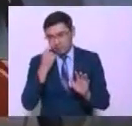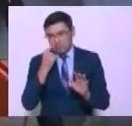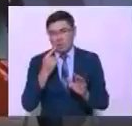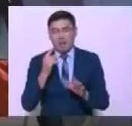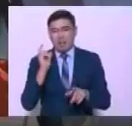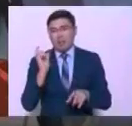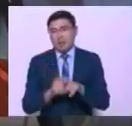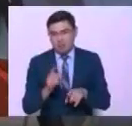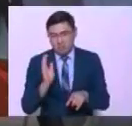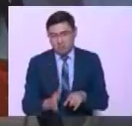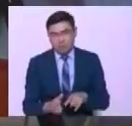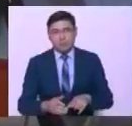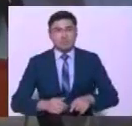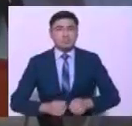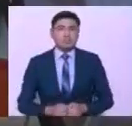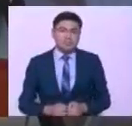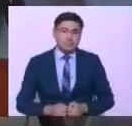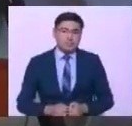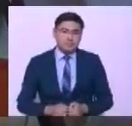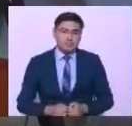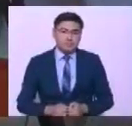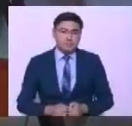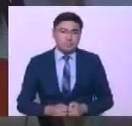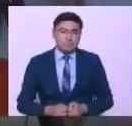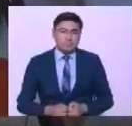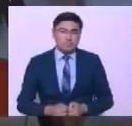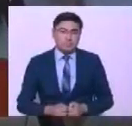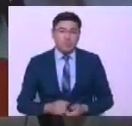енді бір 10 шақты күнде толықтай бітіреміз.